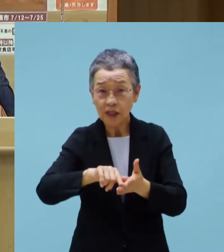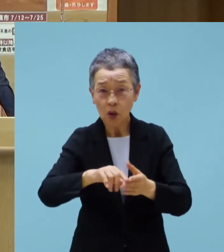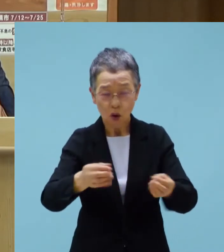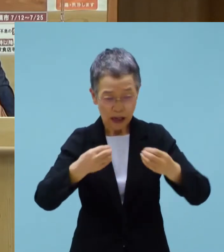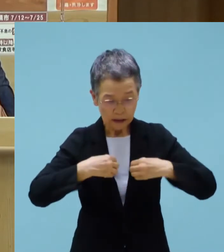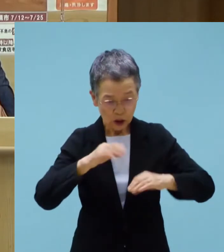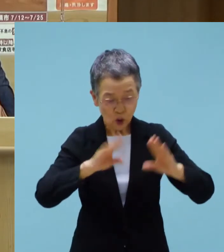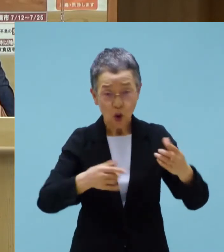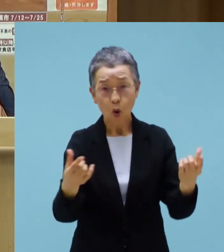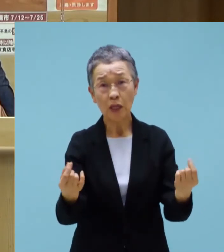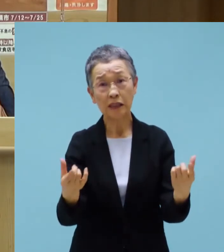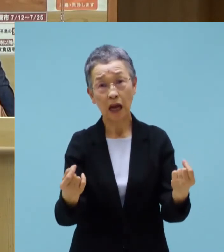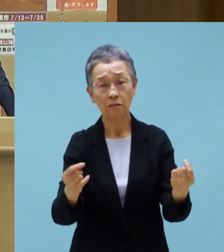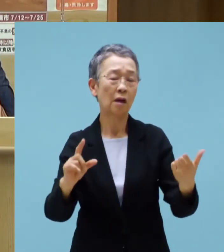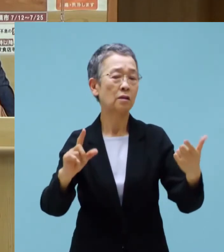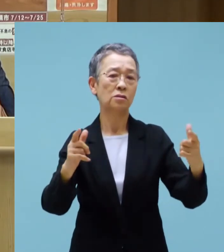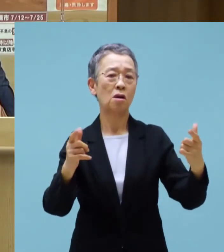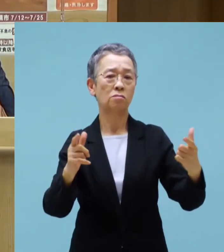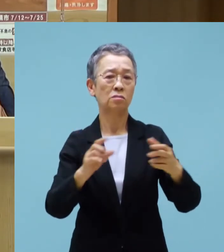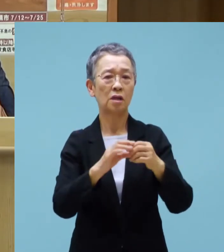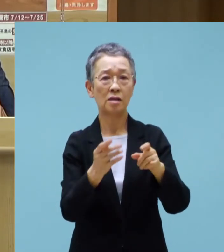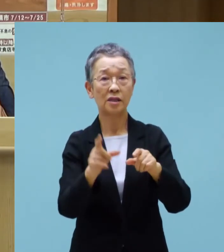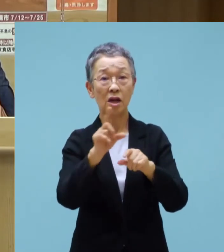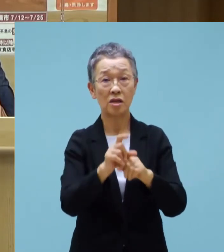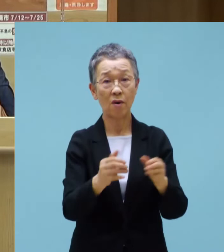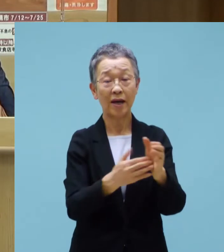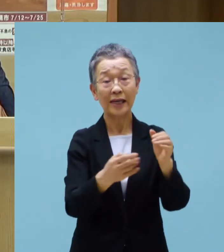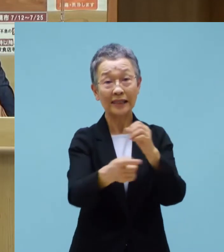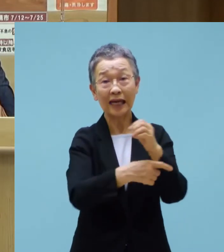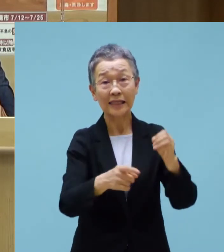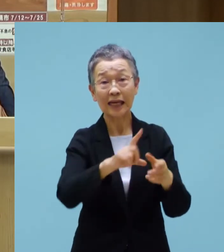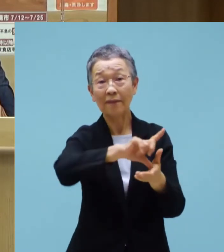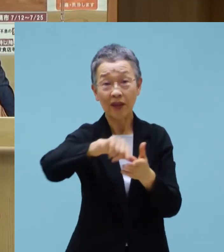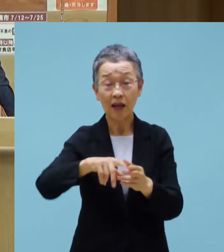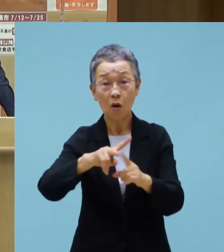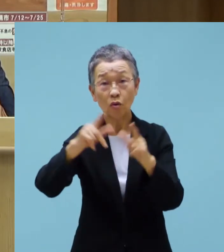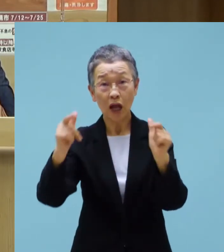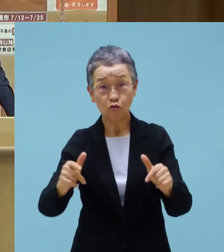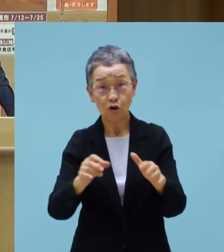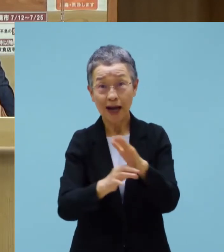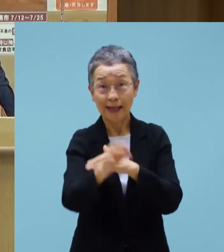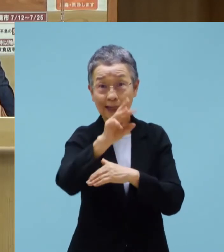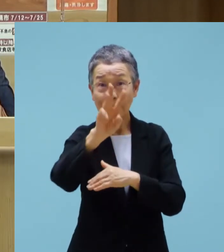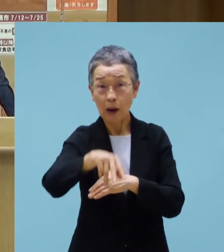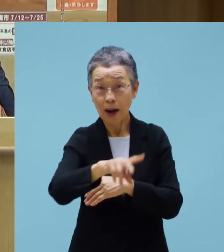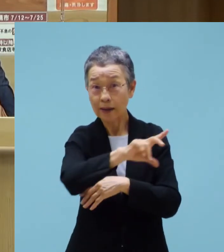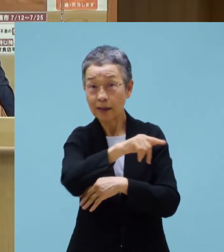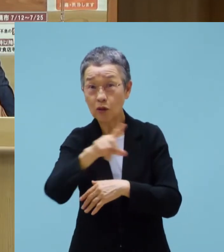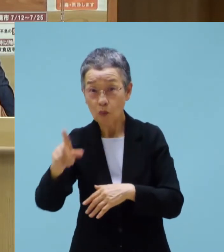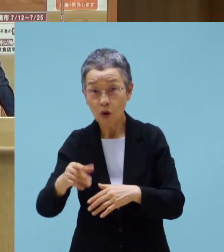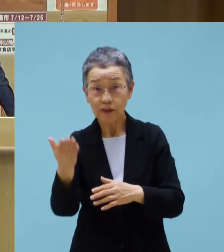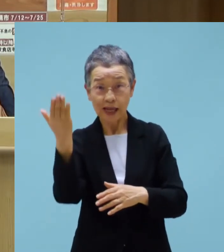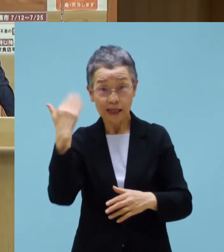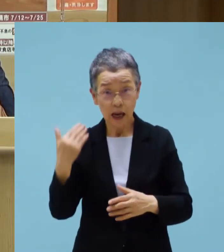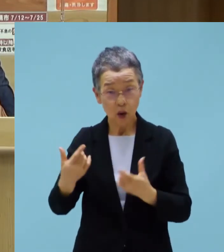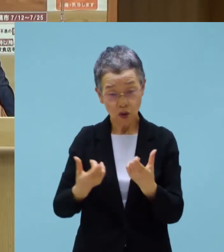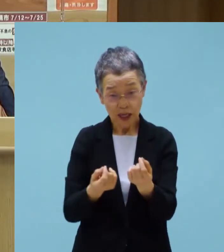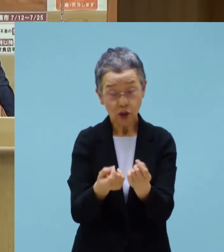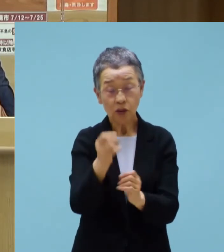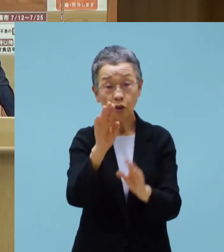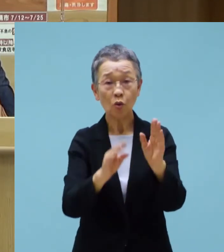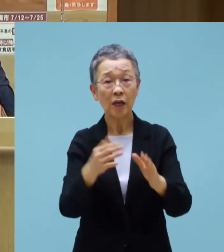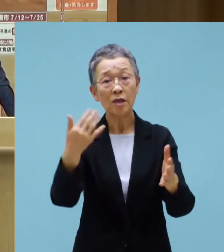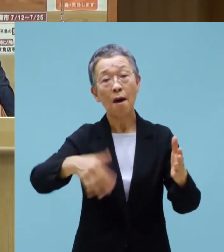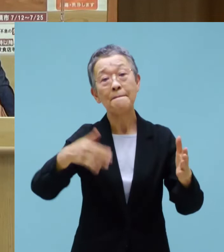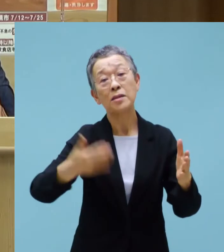ない。でさらには前回のように石狩管内、小樽旭川もですね、前回のような状況では今まだない状